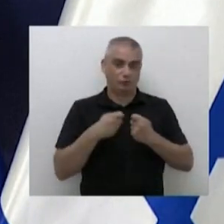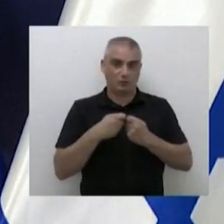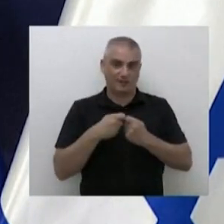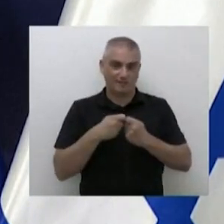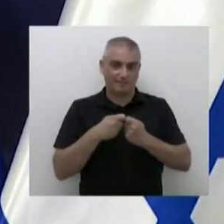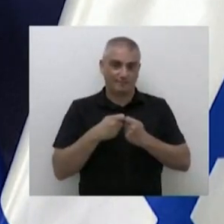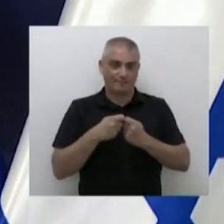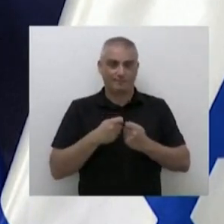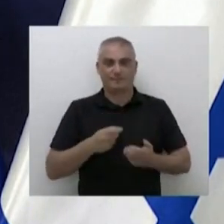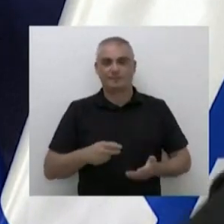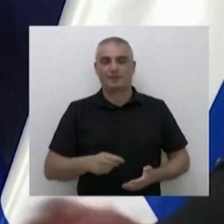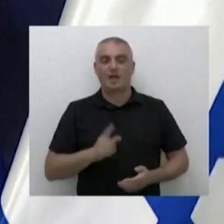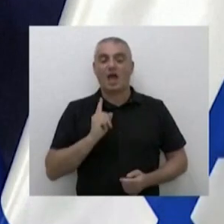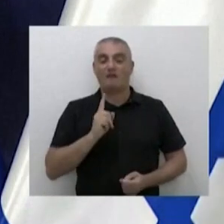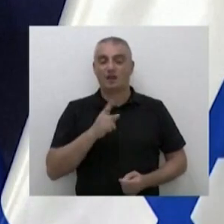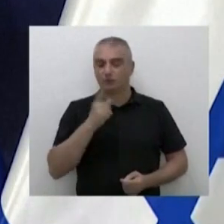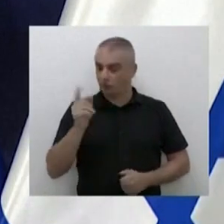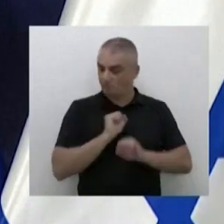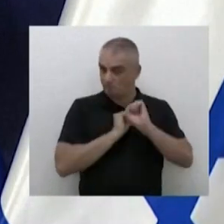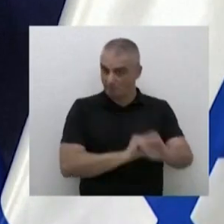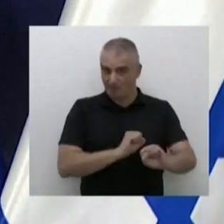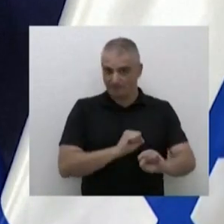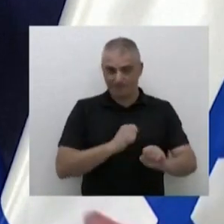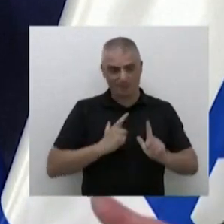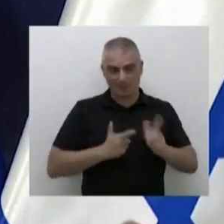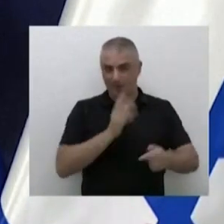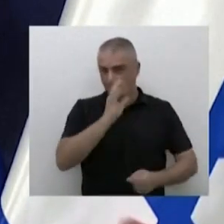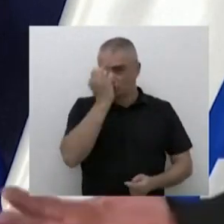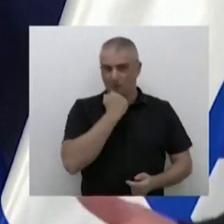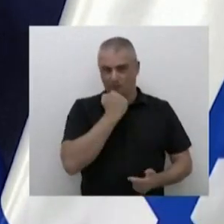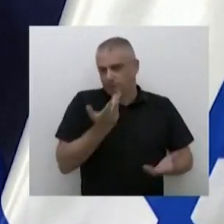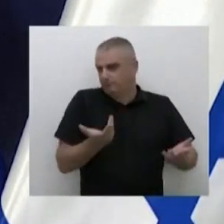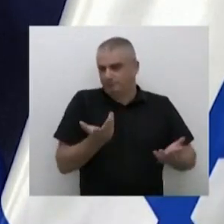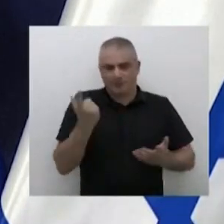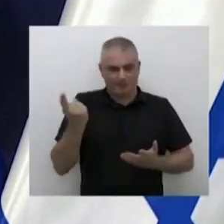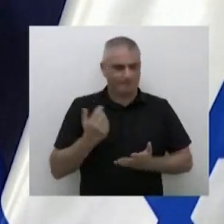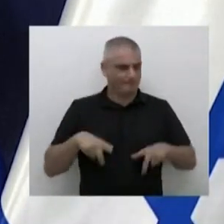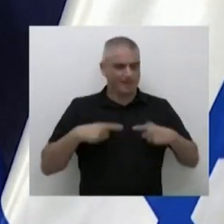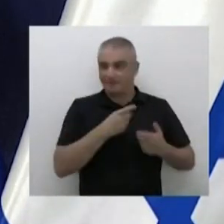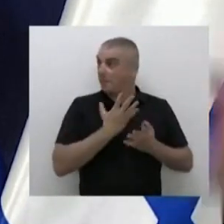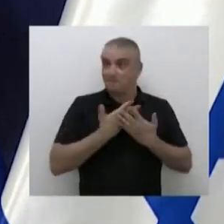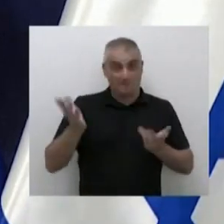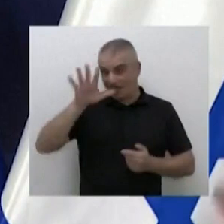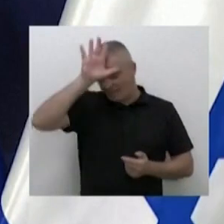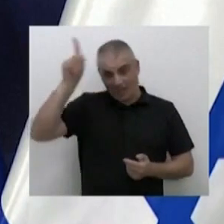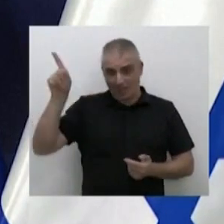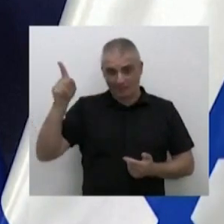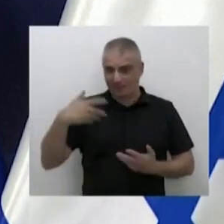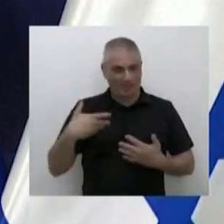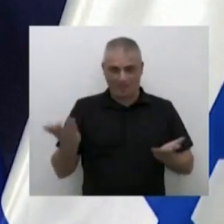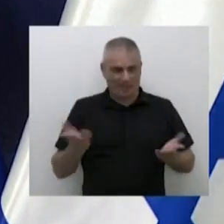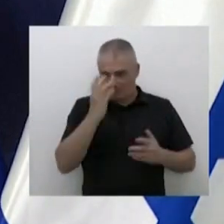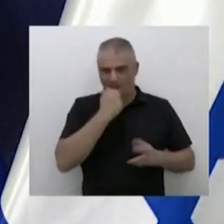الإسرائيلية، وهذا الموقف يتبناه جالانت بالأساس ويأخذ منحا طويلا وتفسيرات مختلفة،